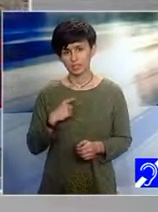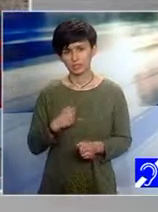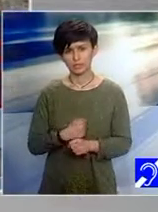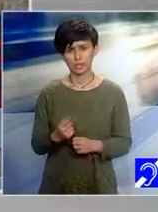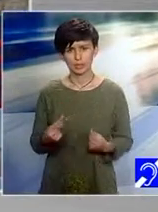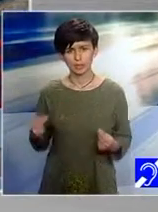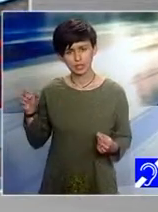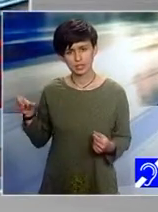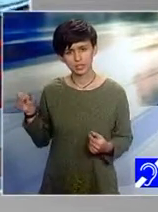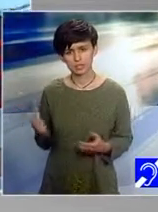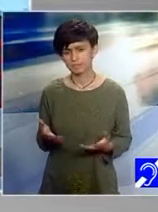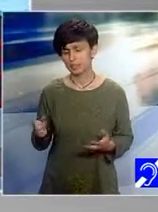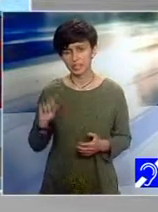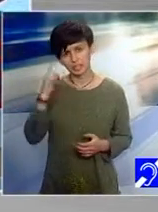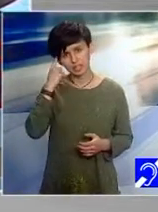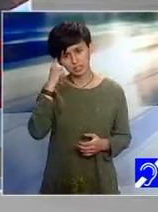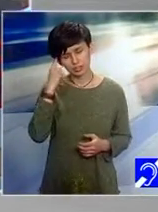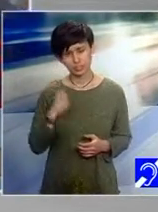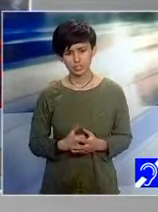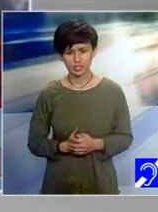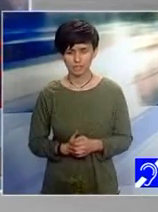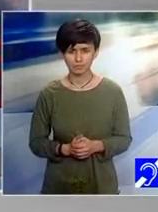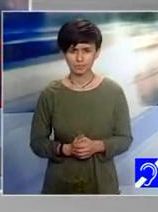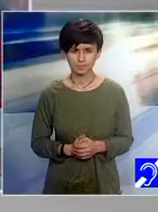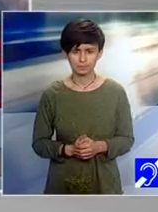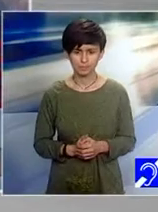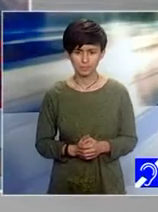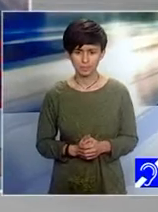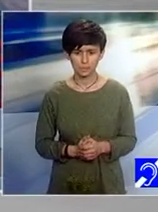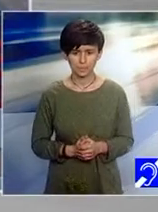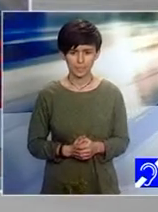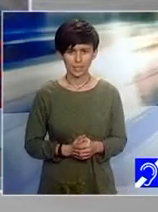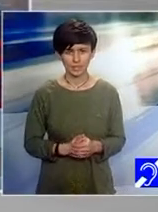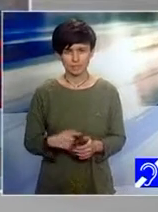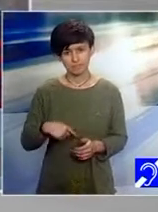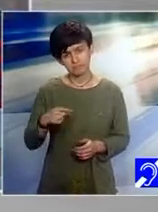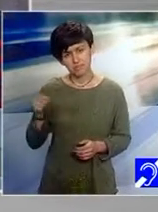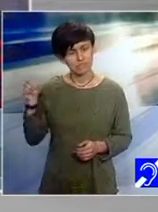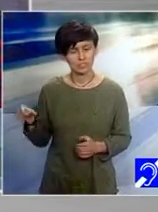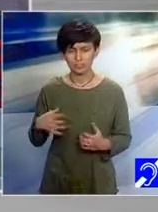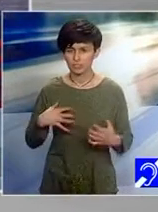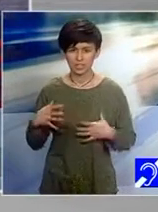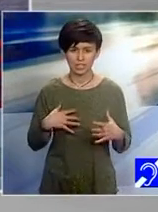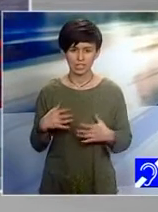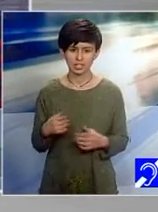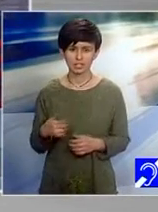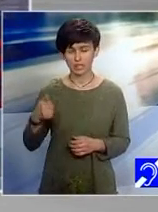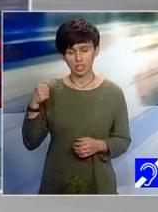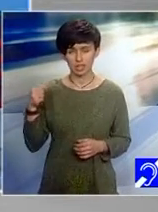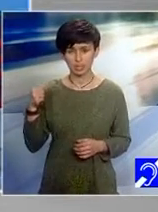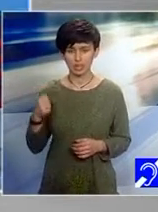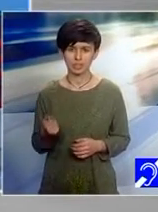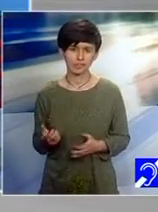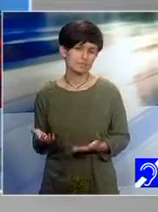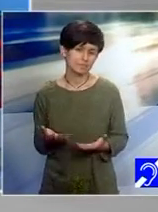știe, la superba actriță Anda Călugăreanu, foarte mulți armeni care au